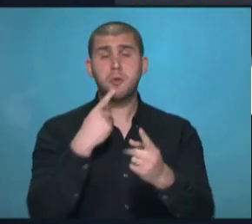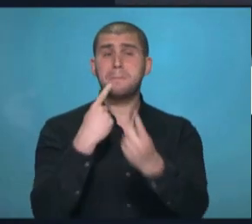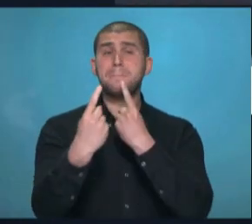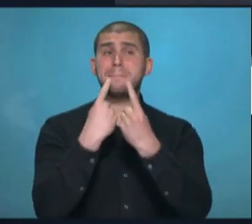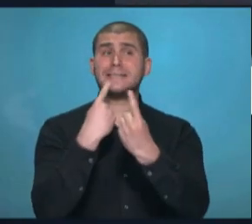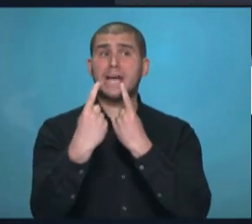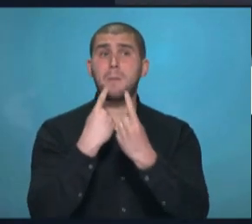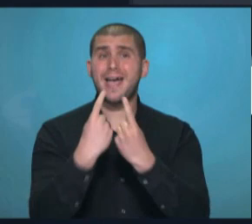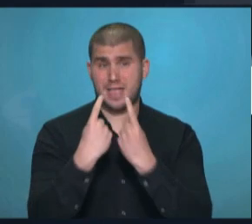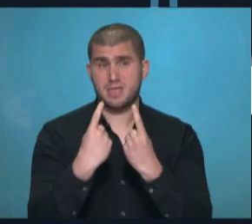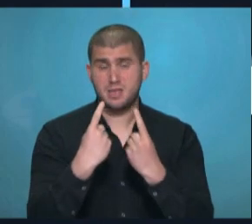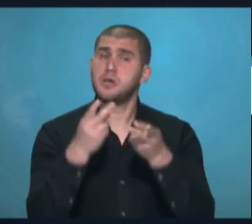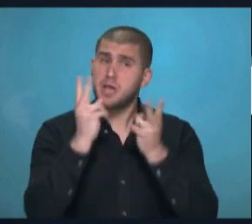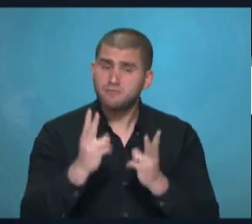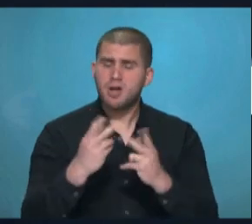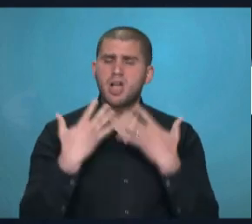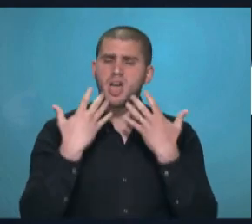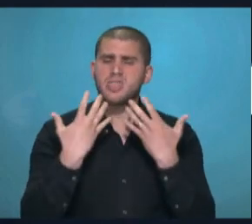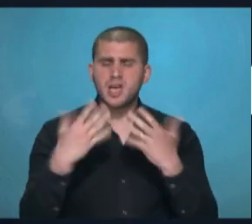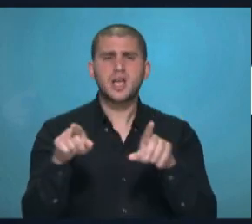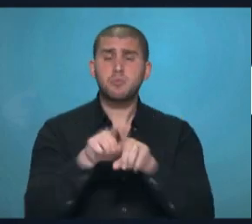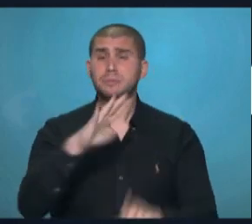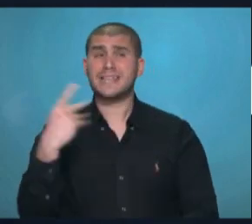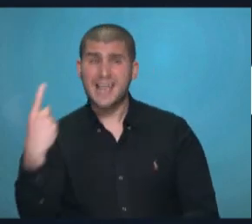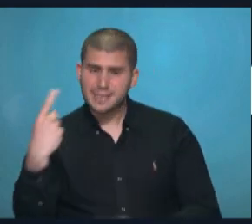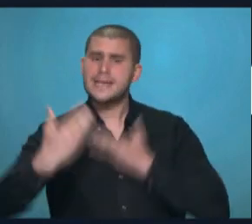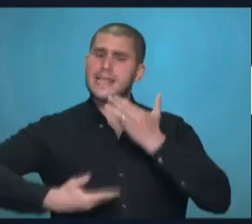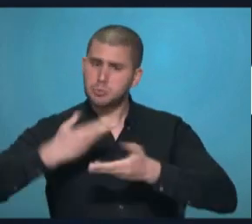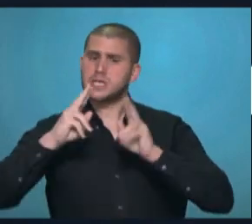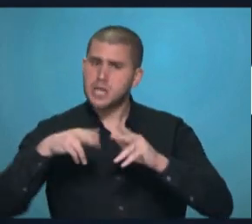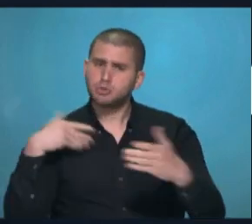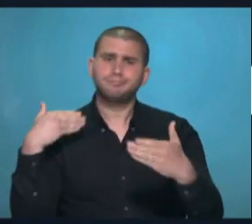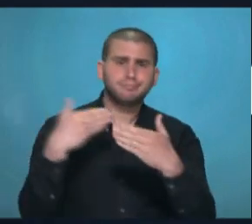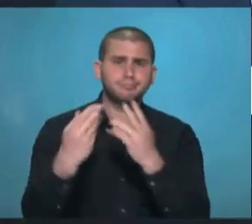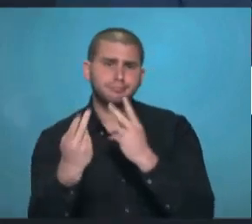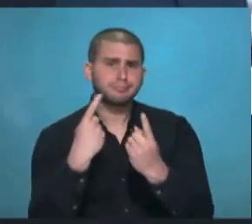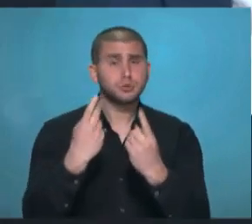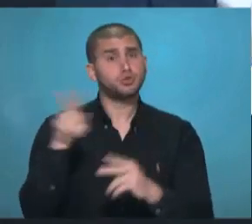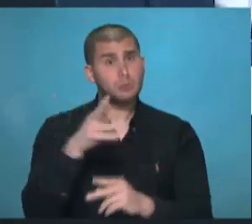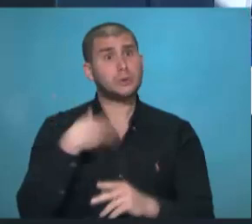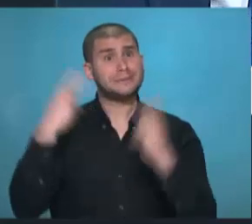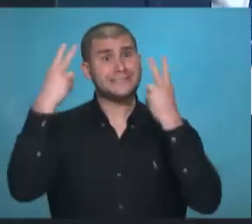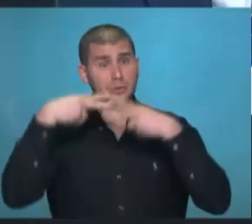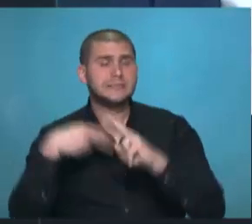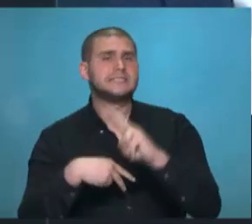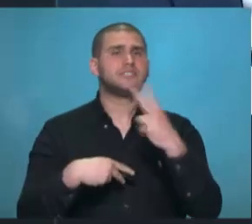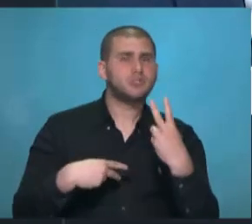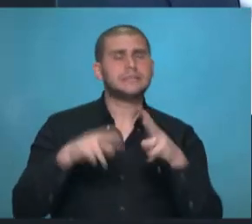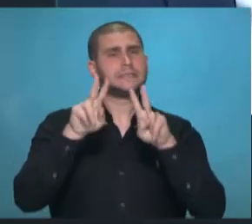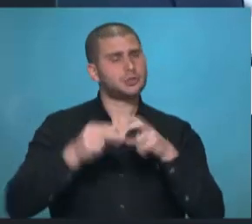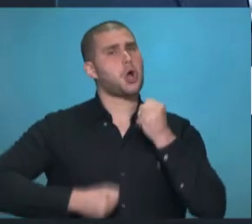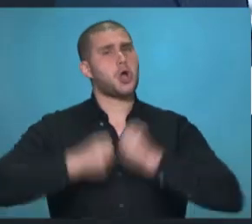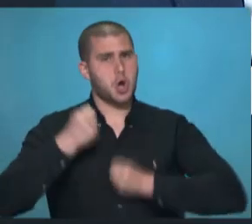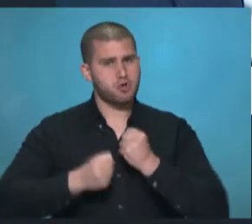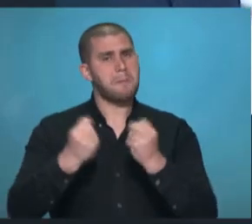הזה, אפשר לתאר אותו כמצד אחד התקדמות והתקרבות של שני הצדדים שרוצים לסכם, מצד שני ישנם קשיים